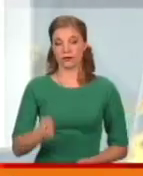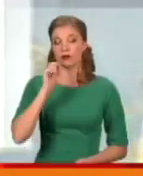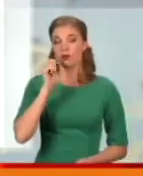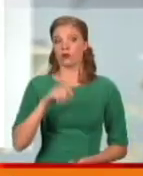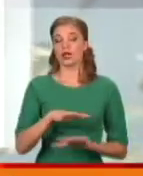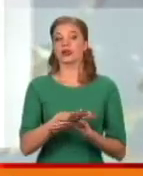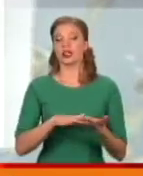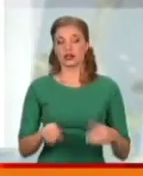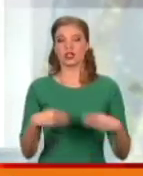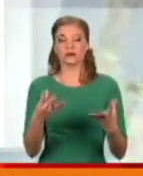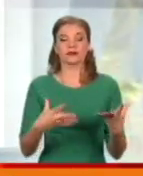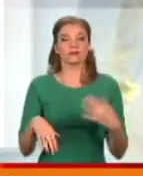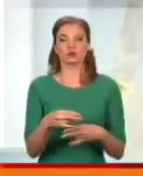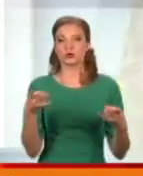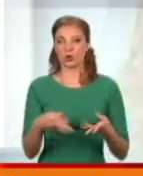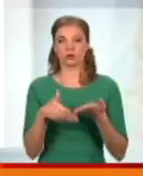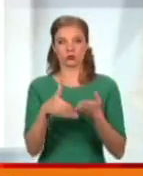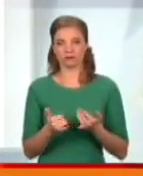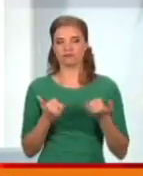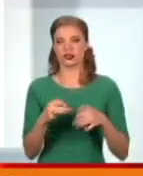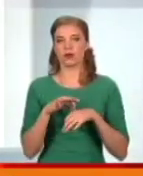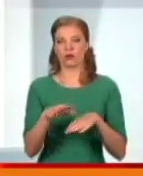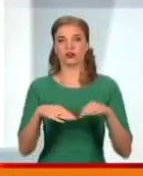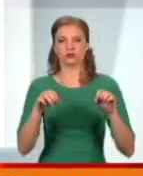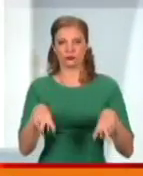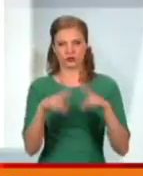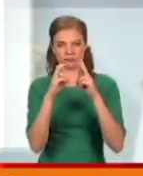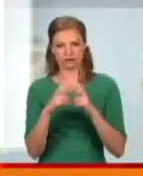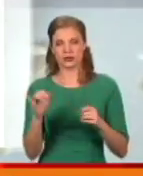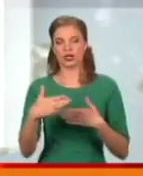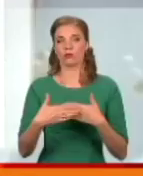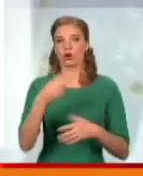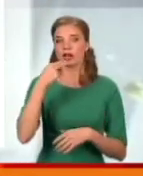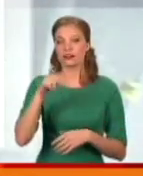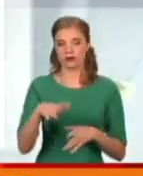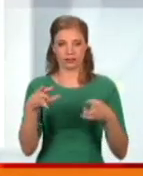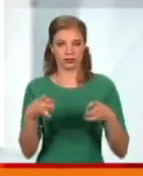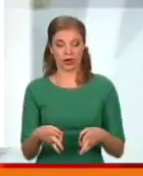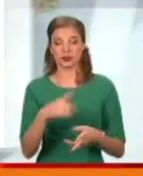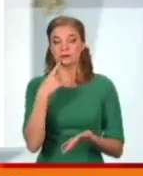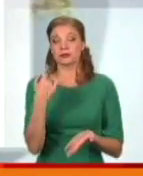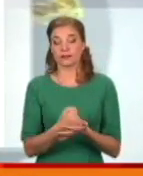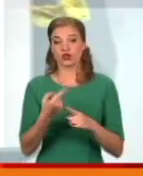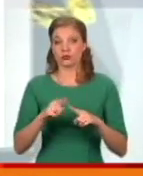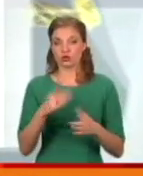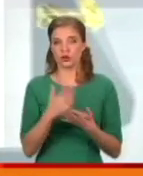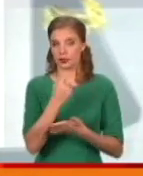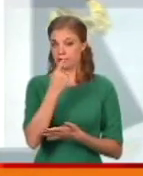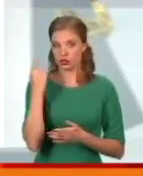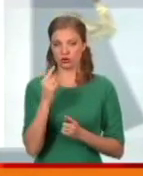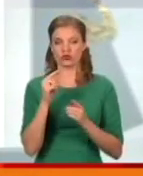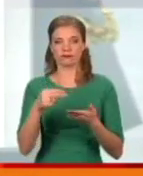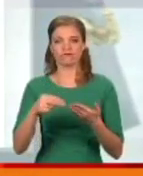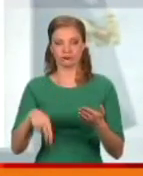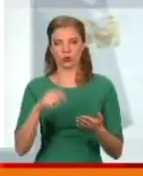Україна і надалі надаватиме усю необхідну допомогу для проведення професійного розслідування та покарання винних у трагедії. Підтвердженням цього є нещодавна